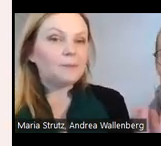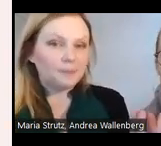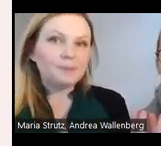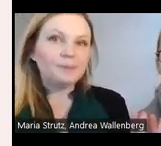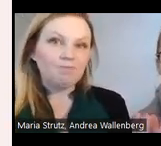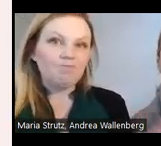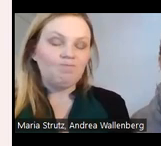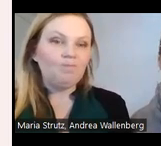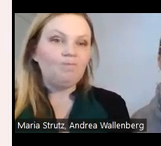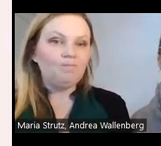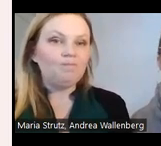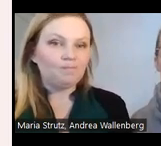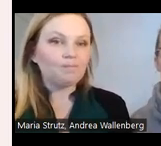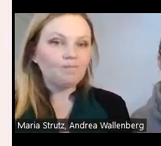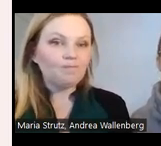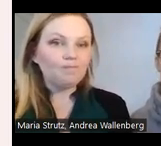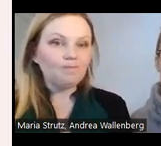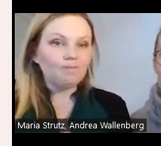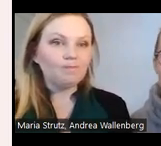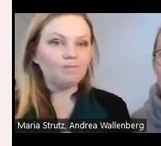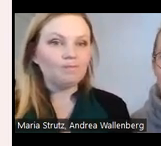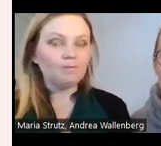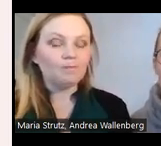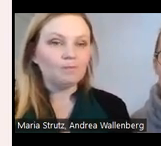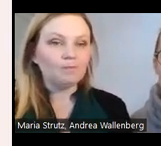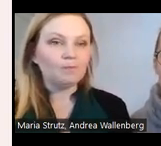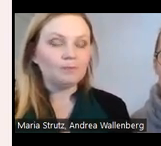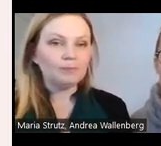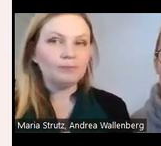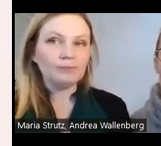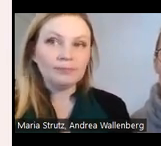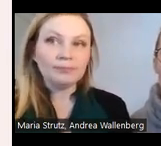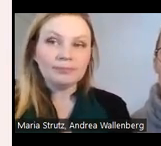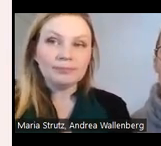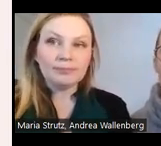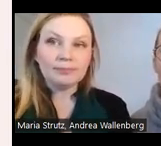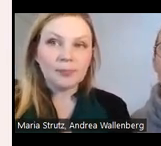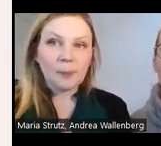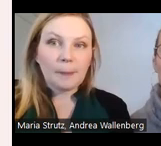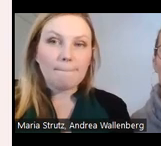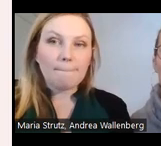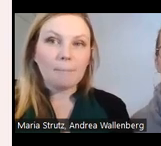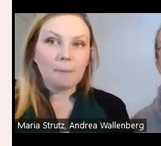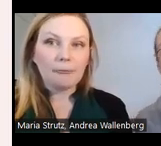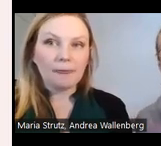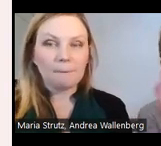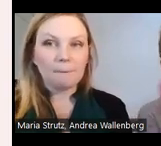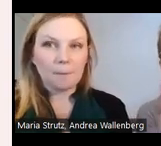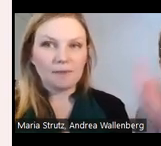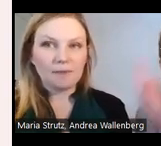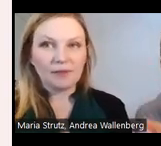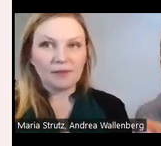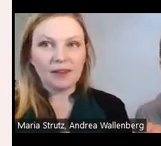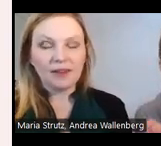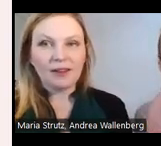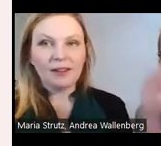flera sinnen är med. Och då blir det mer aktivitet här uppe i hjärnan som kan skapa den här representationen av kanske